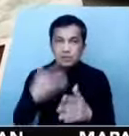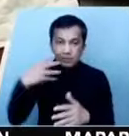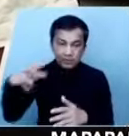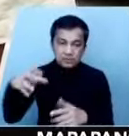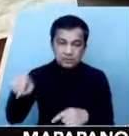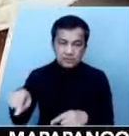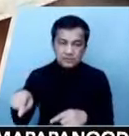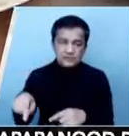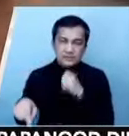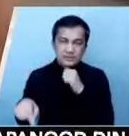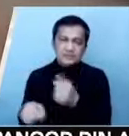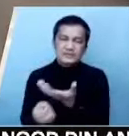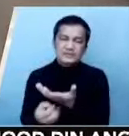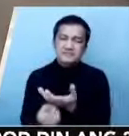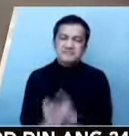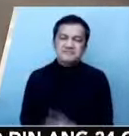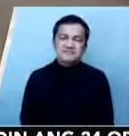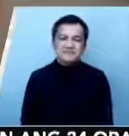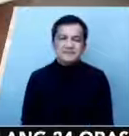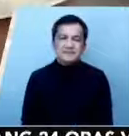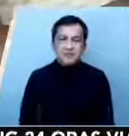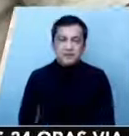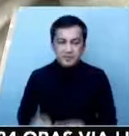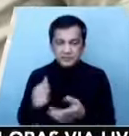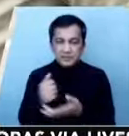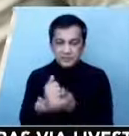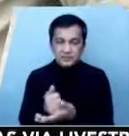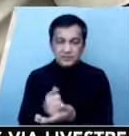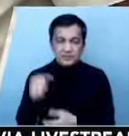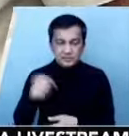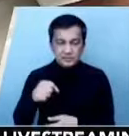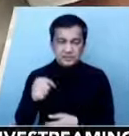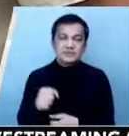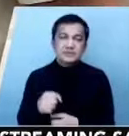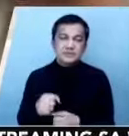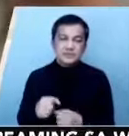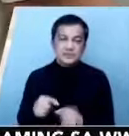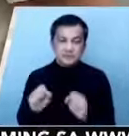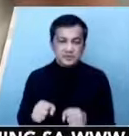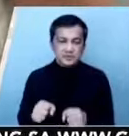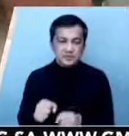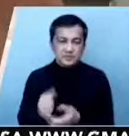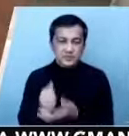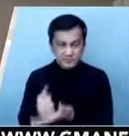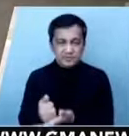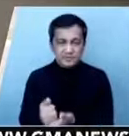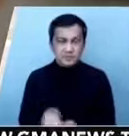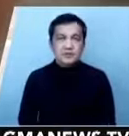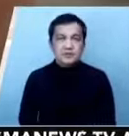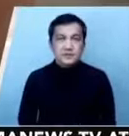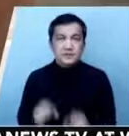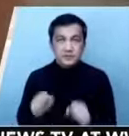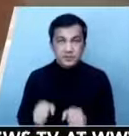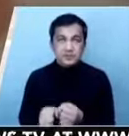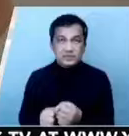po yan ma-reach eh. Pero nakatulong to? Yes, nakakatulong. Posible po siyang makatulong. So posible yung makaprito nga